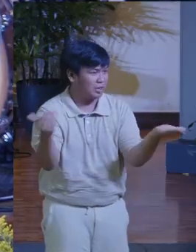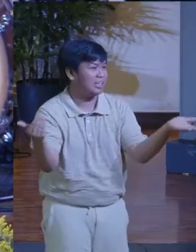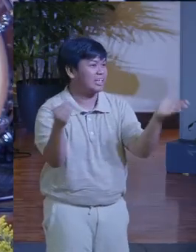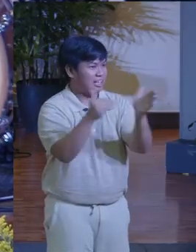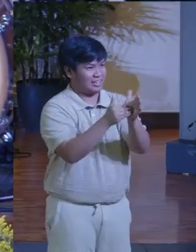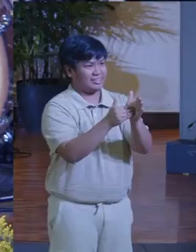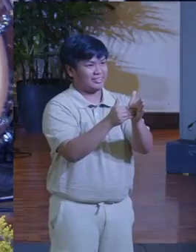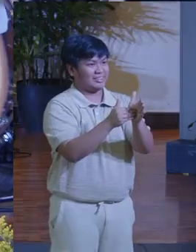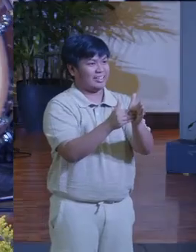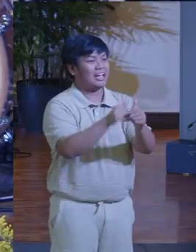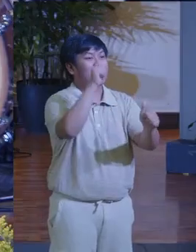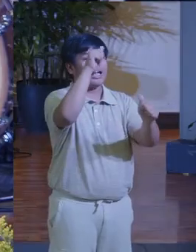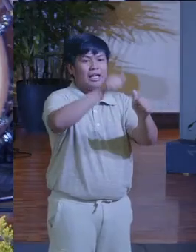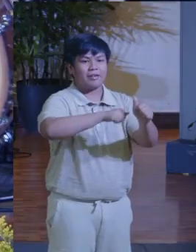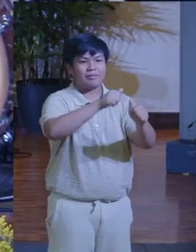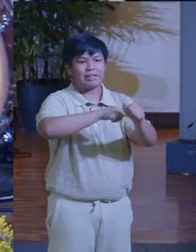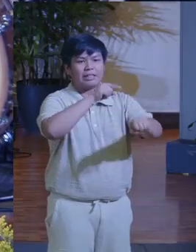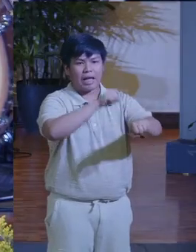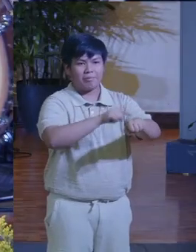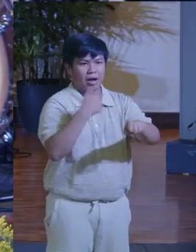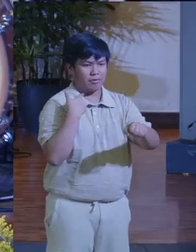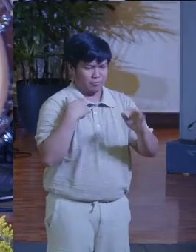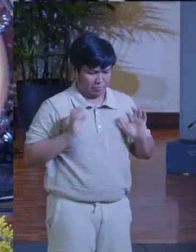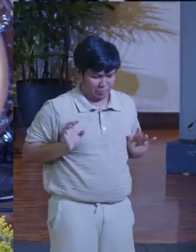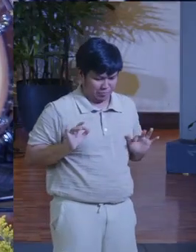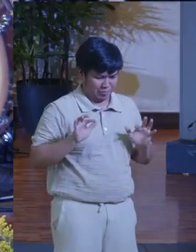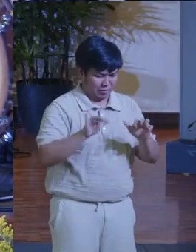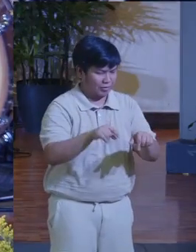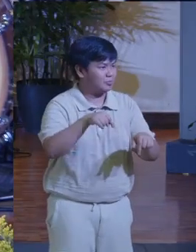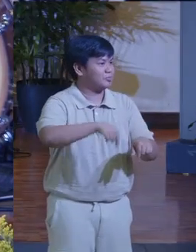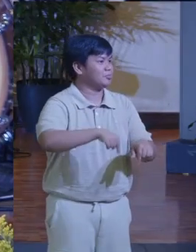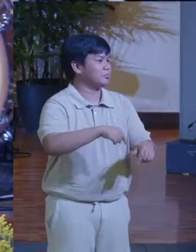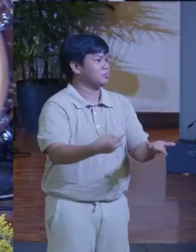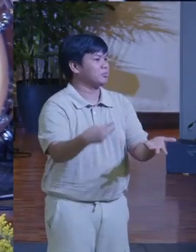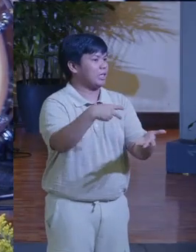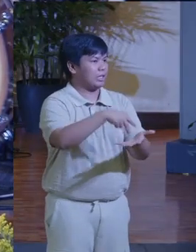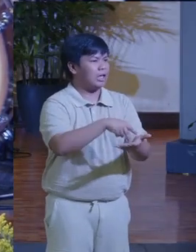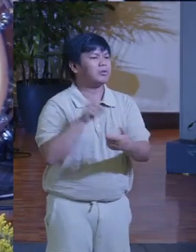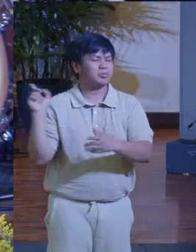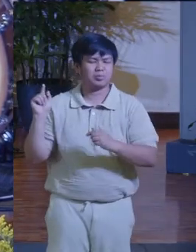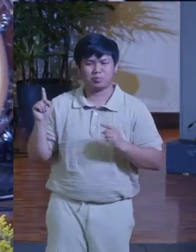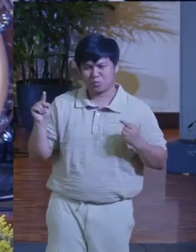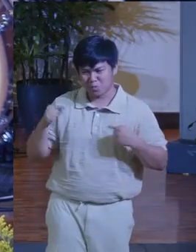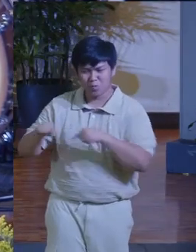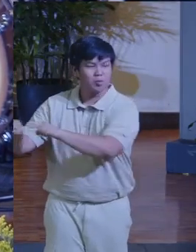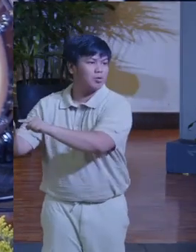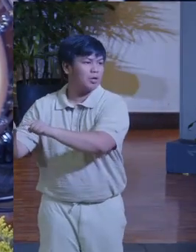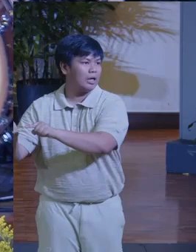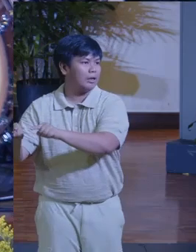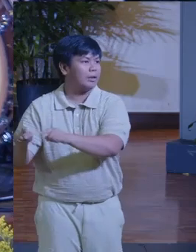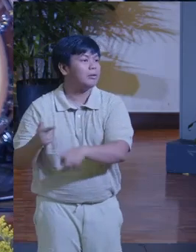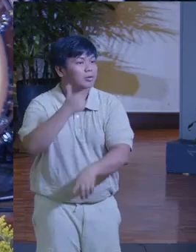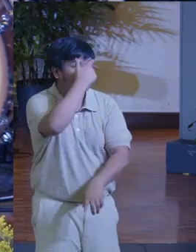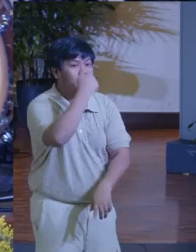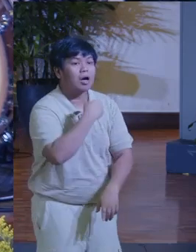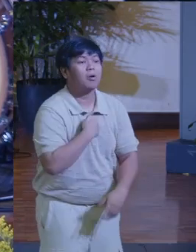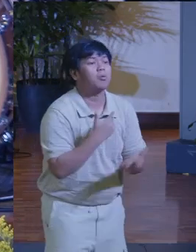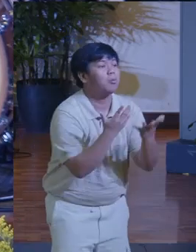No? Sa tuwing merong altar call, lumalapit ako. Bakit? Naniniguro ako.